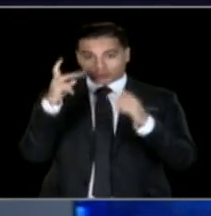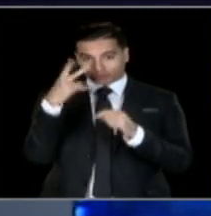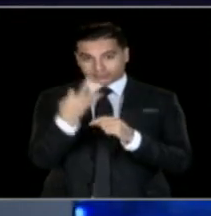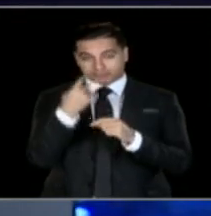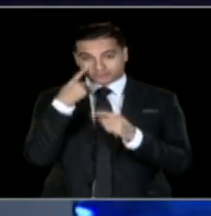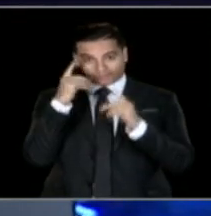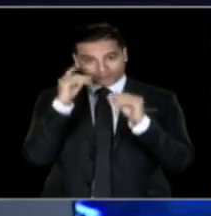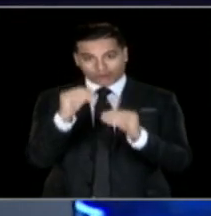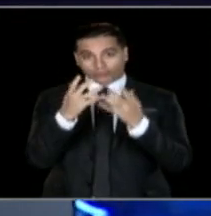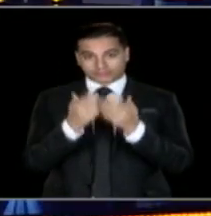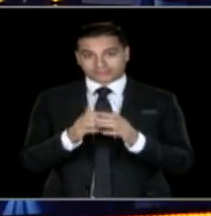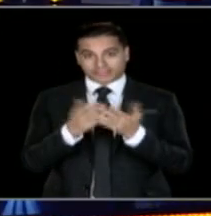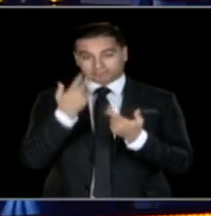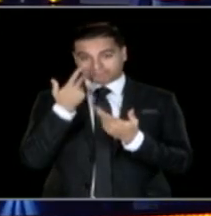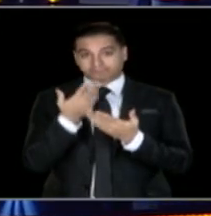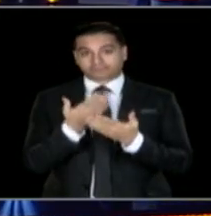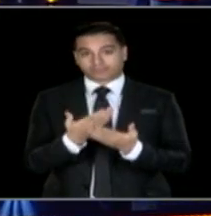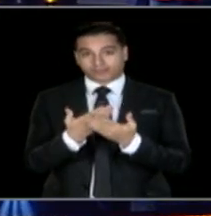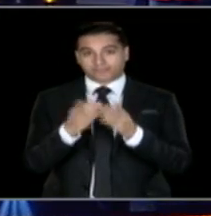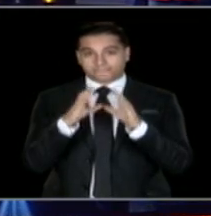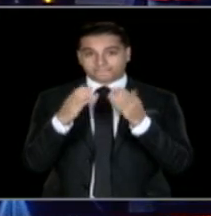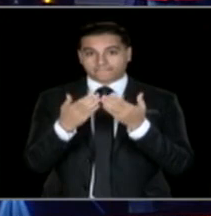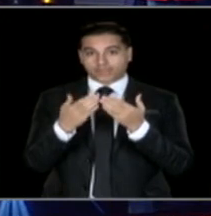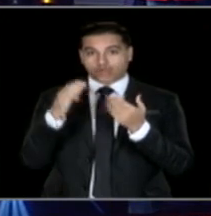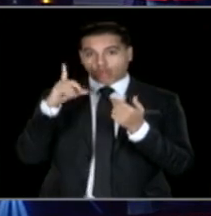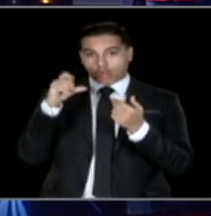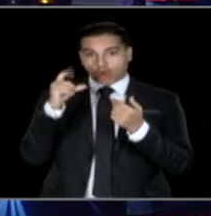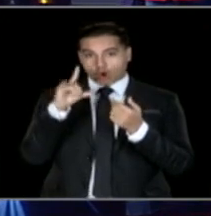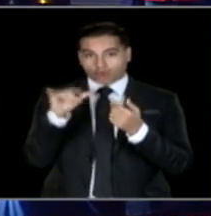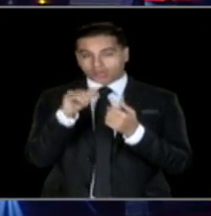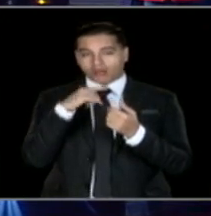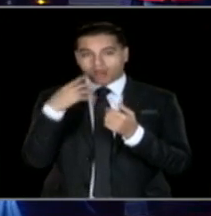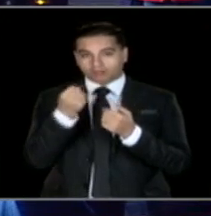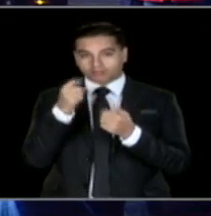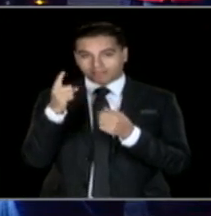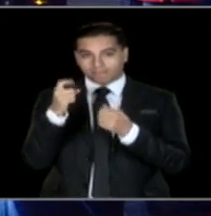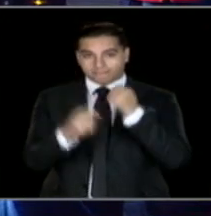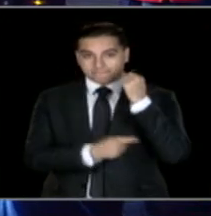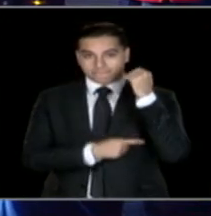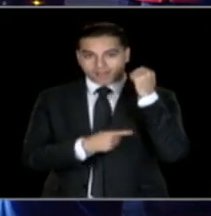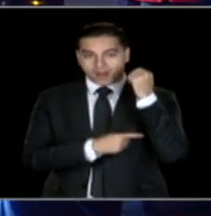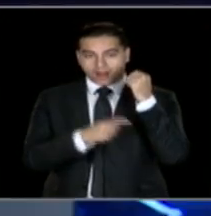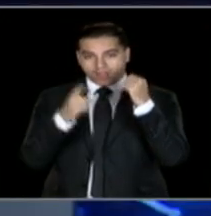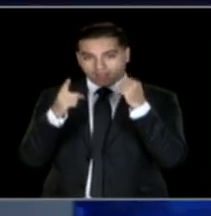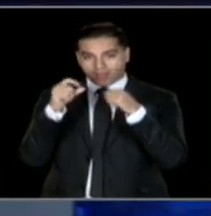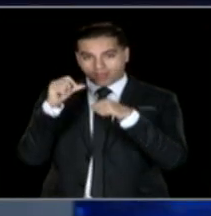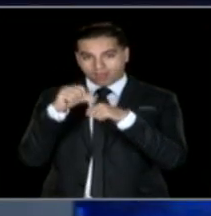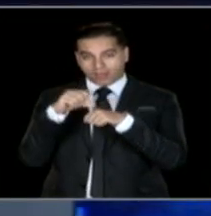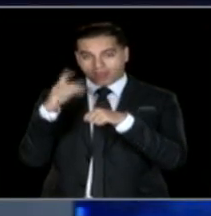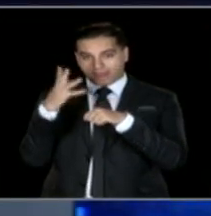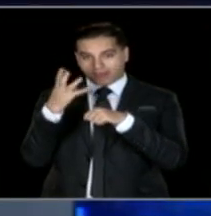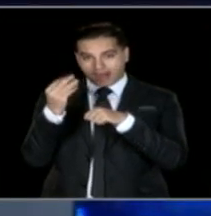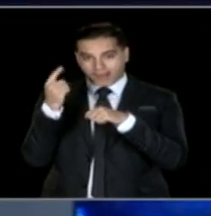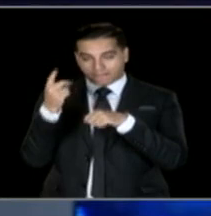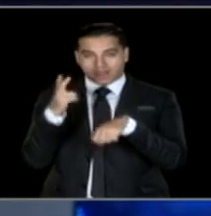وثلاثين، وهفكركم بالنتيجة. جلوري الخاصة، المحلة الغربية 40،